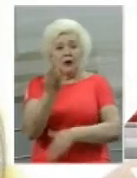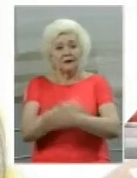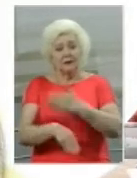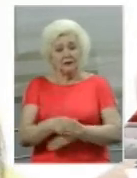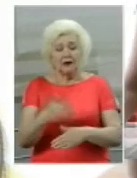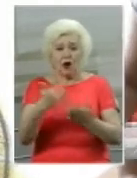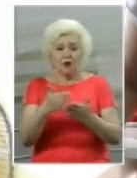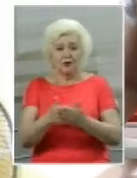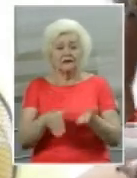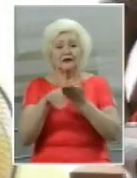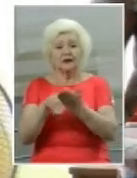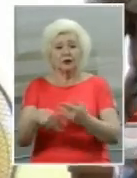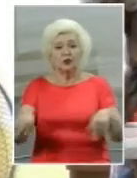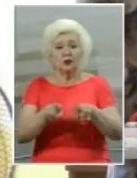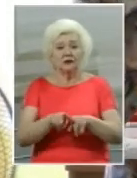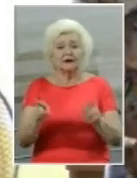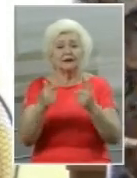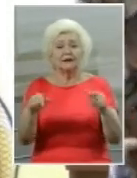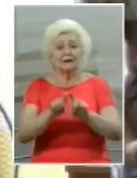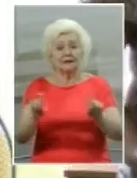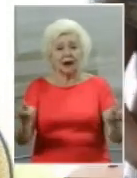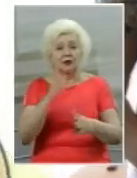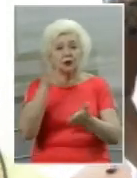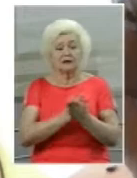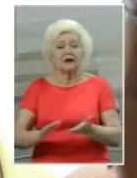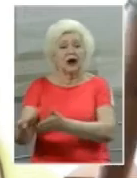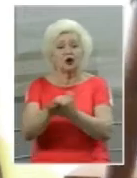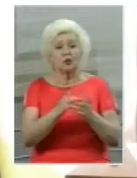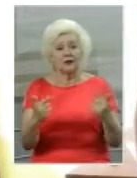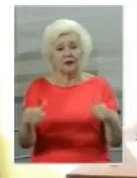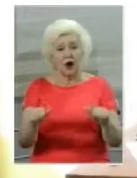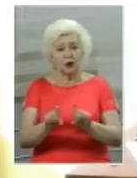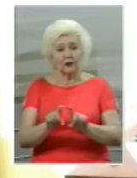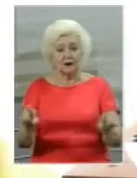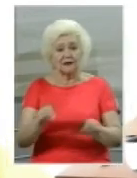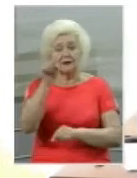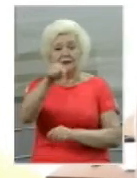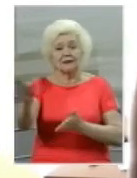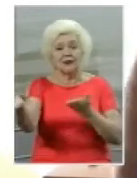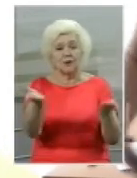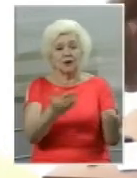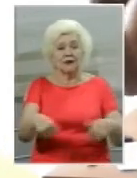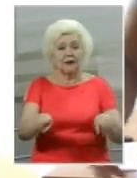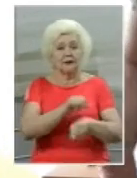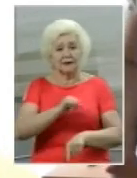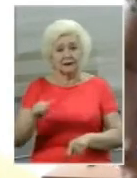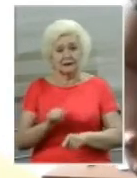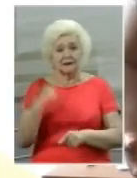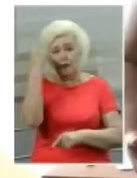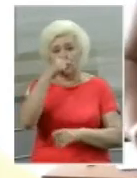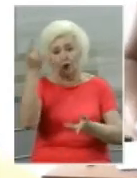В принципі, на допомогу таким закладам є громадські організації, які покликані так само за